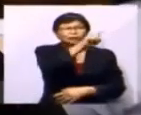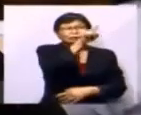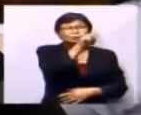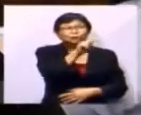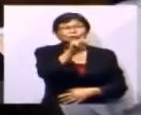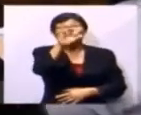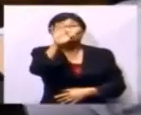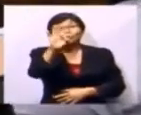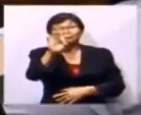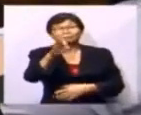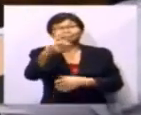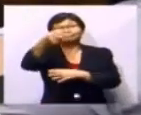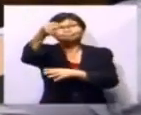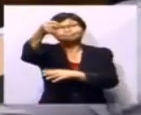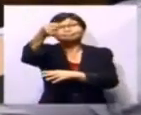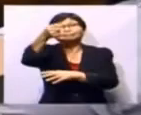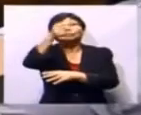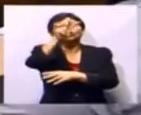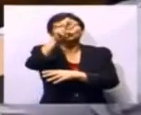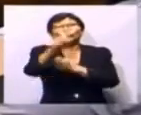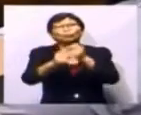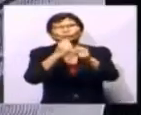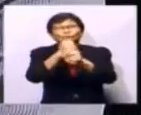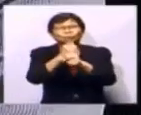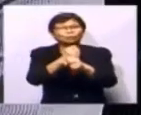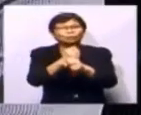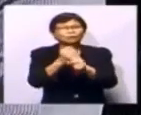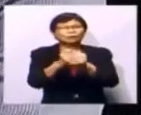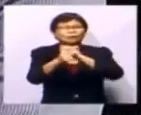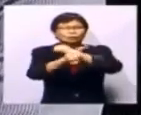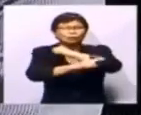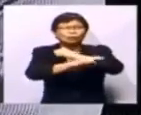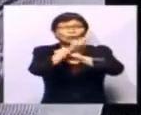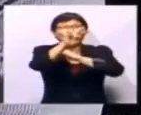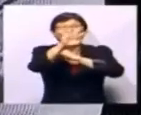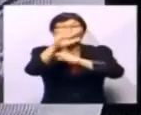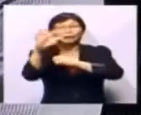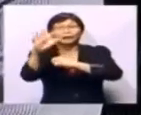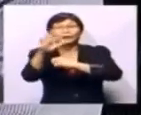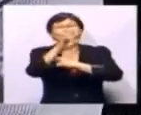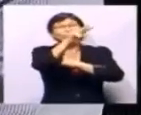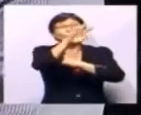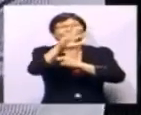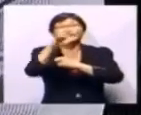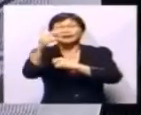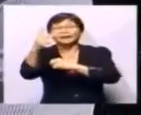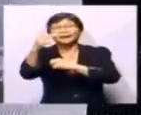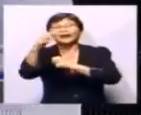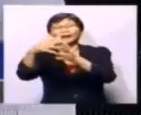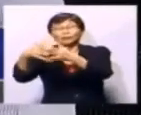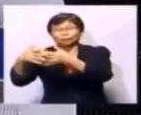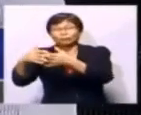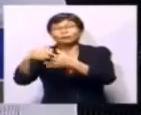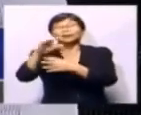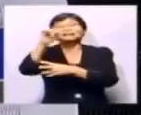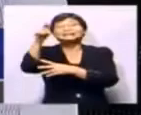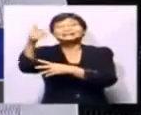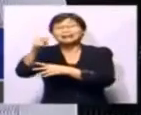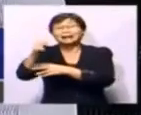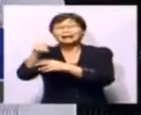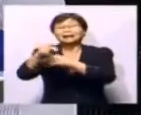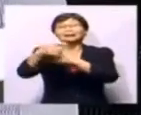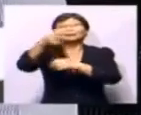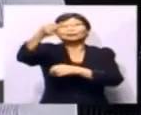Zulfadli dikenakan pergantungan selama 20 tahun dengan denda $25,000 Amerika. Manakala Chun Siang pula